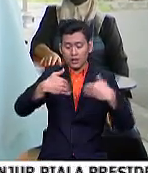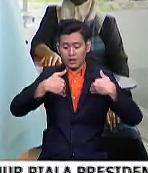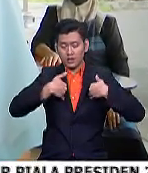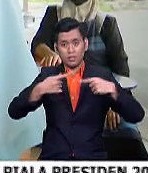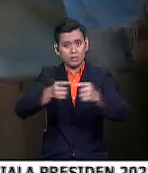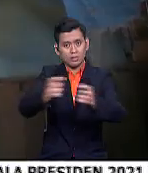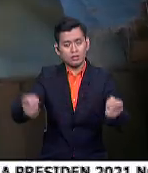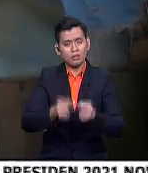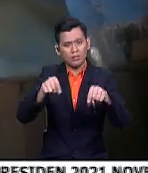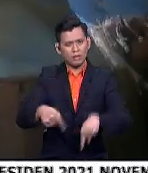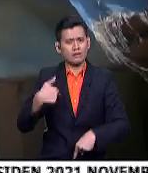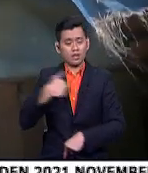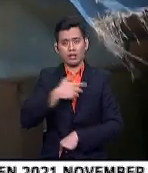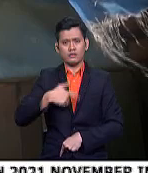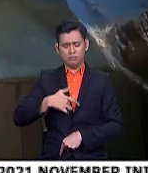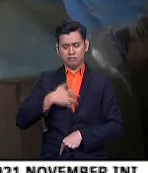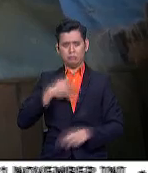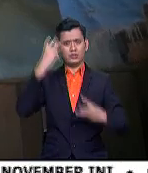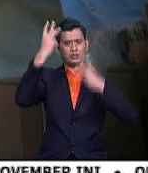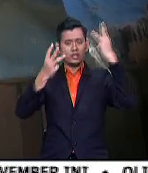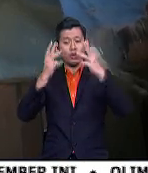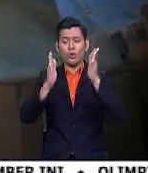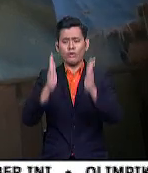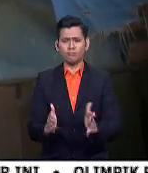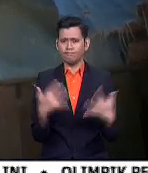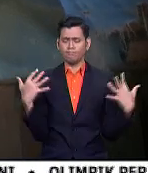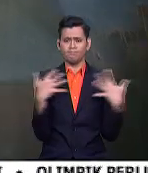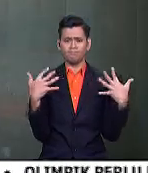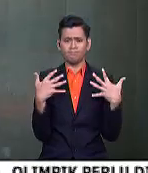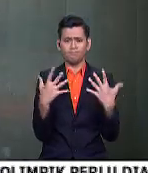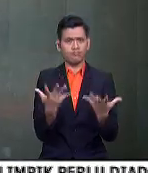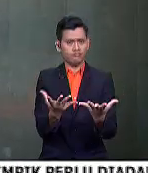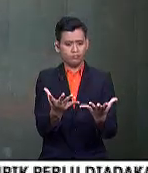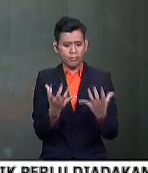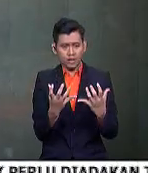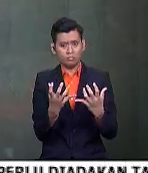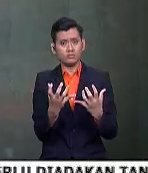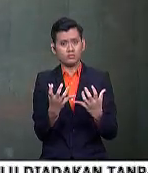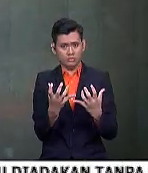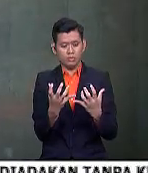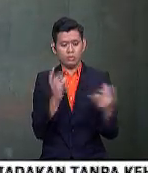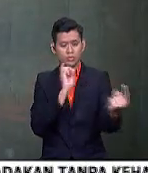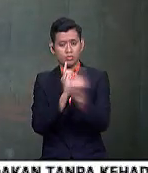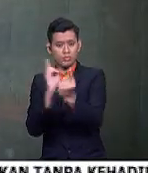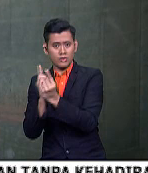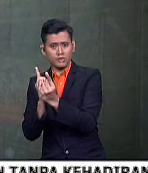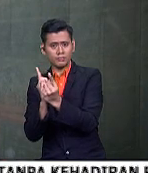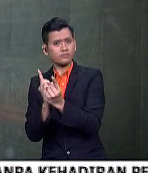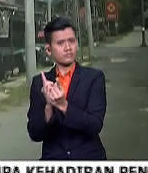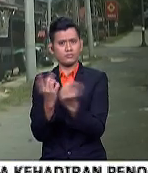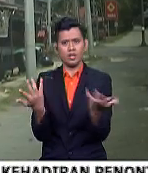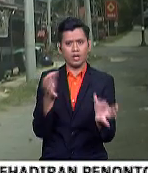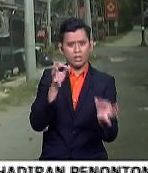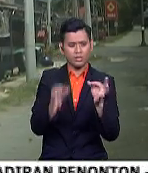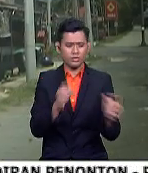jadi macam panik lah benda tu orang semua takut nak benda tu jadi orang lalu lalang pun dia tak berani singgah lah